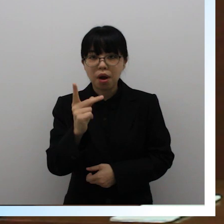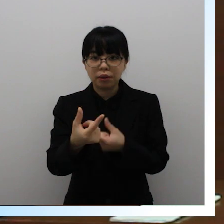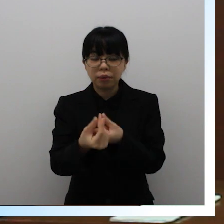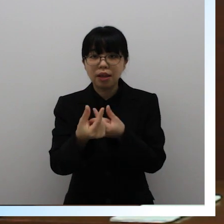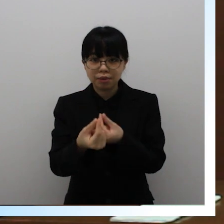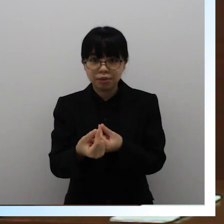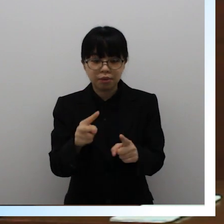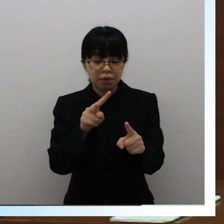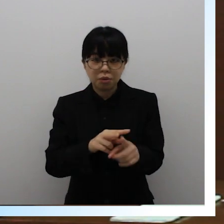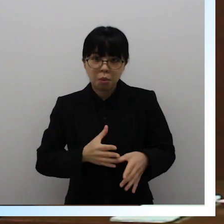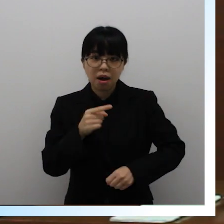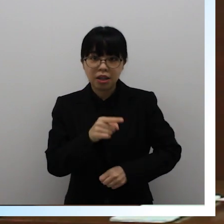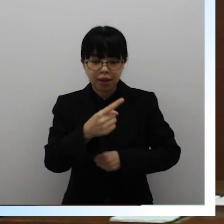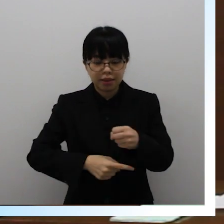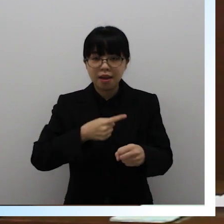としております。